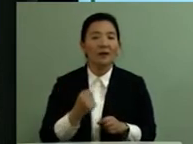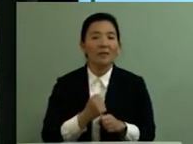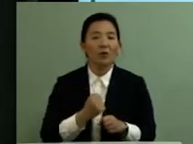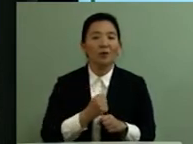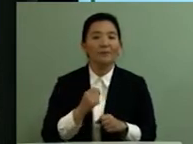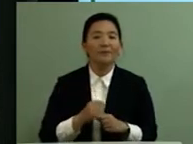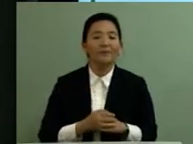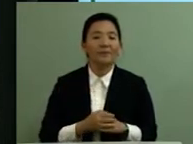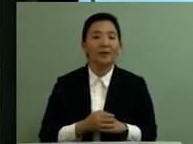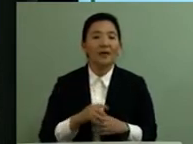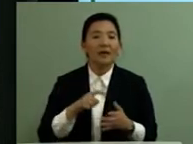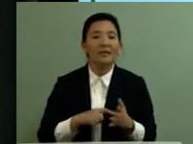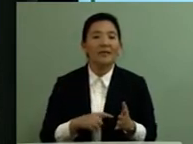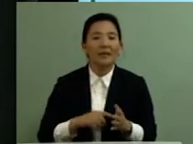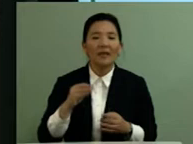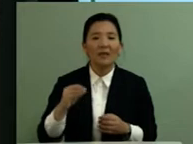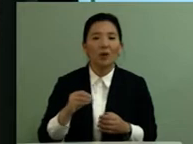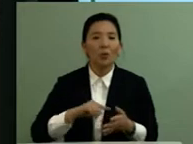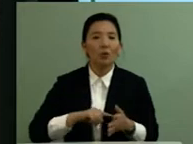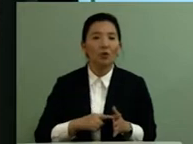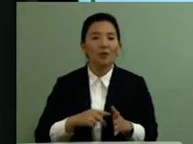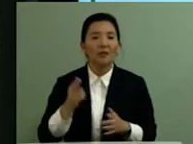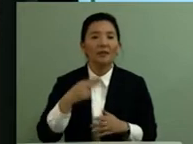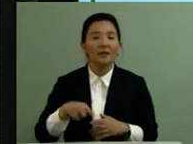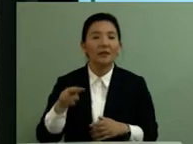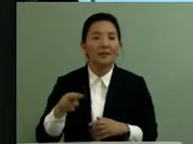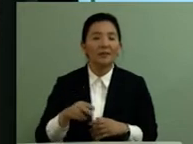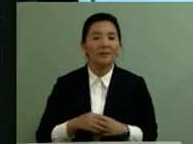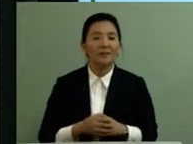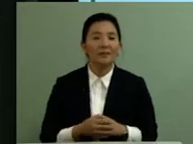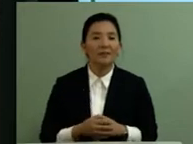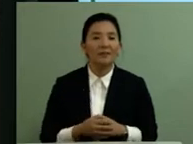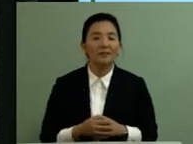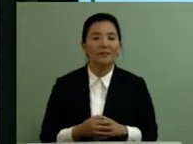работа разделить на e умножить на дельта d.